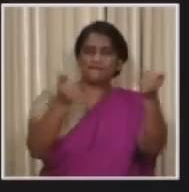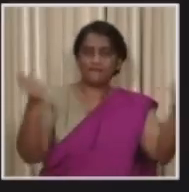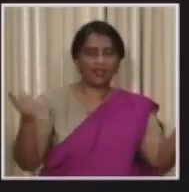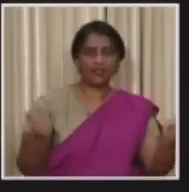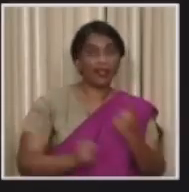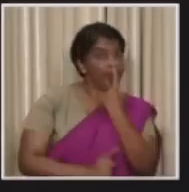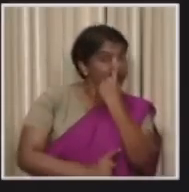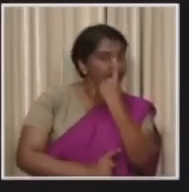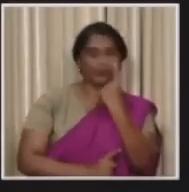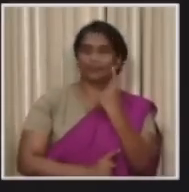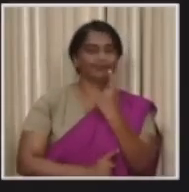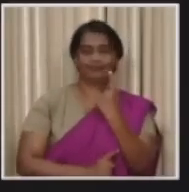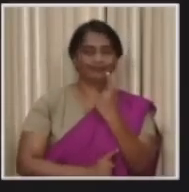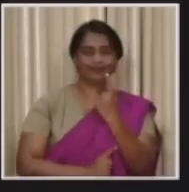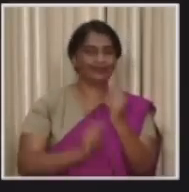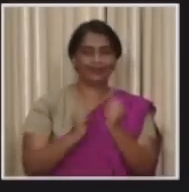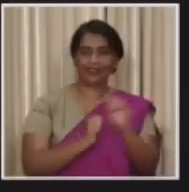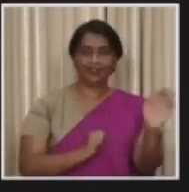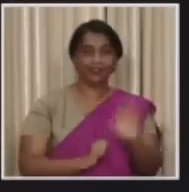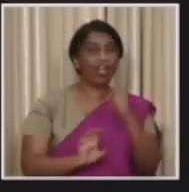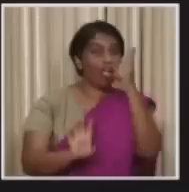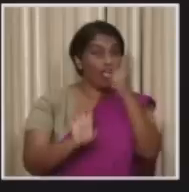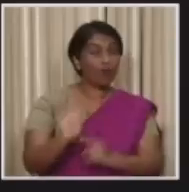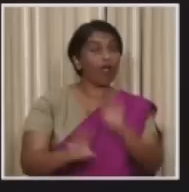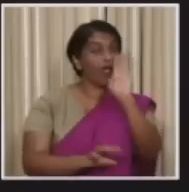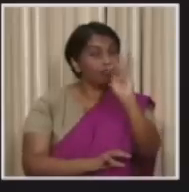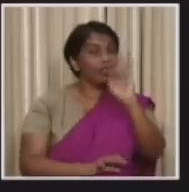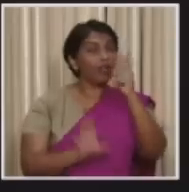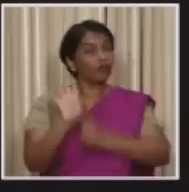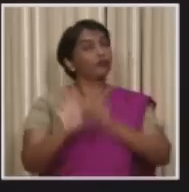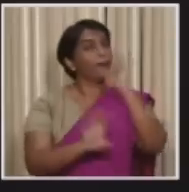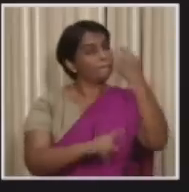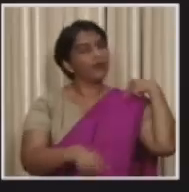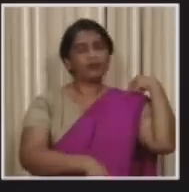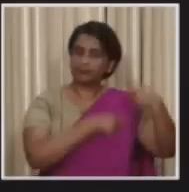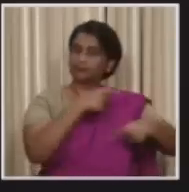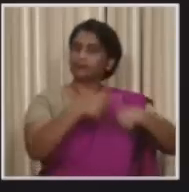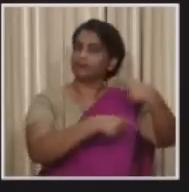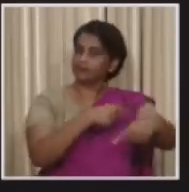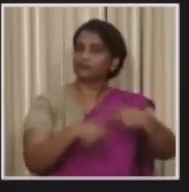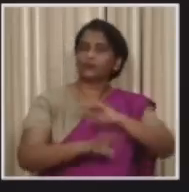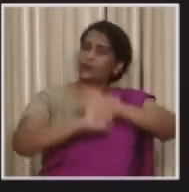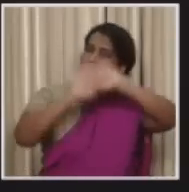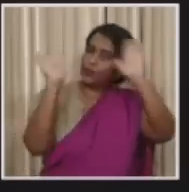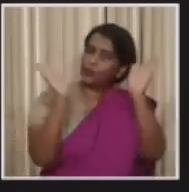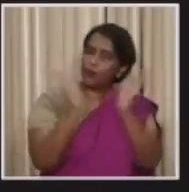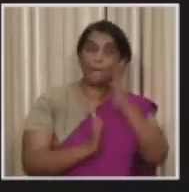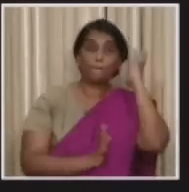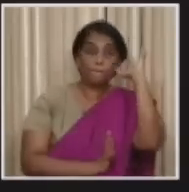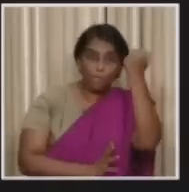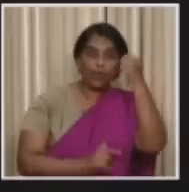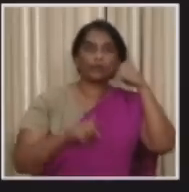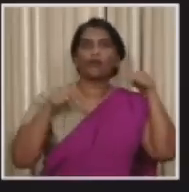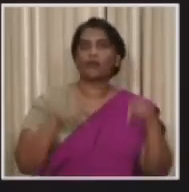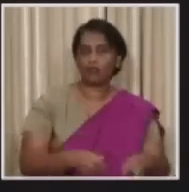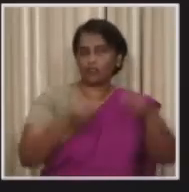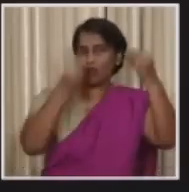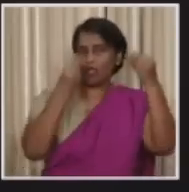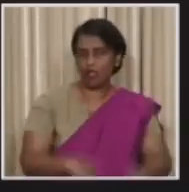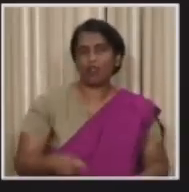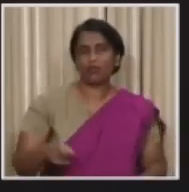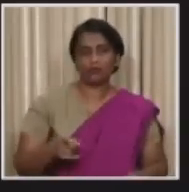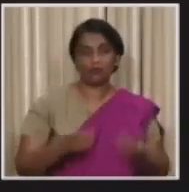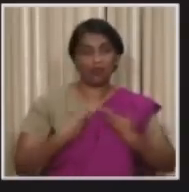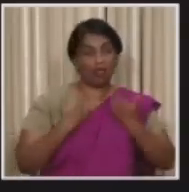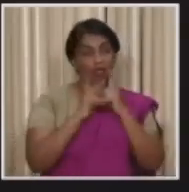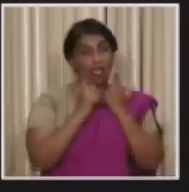මේ එක්කෙනෙක් විතර කරපු දෙයක් නෙවෙයි අවුරුදු 40 50 30 කරපු දේවල් වල සමස්ත ප්‍රතිඵලය තමයි බංකොලොත් වීම මේගොල්ලෝ ලකුණු